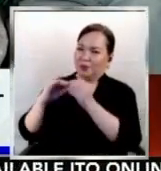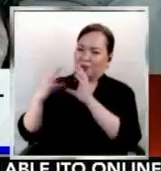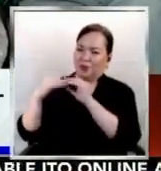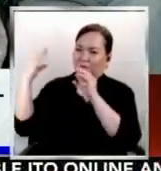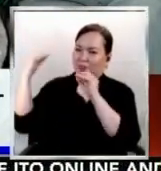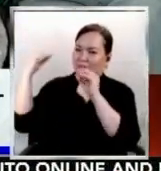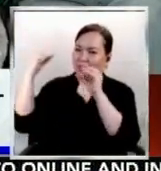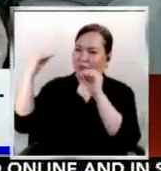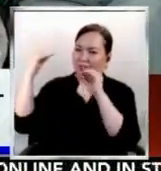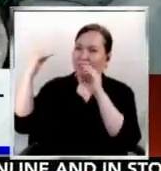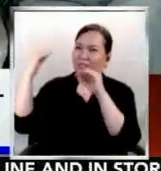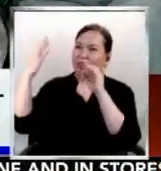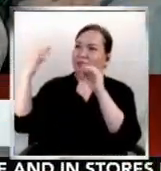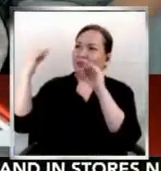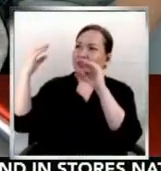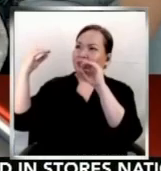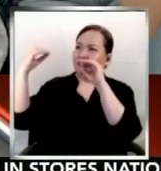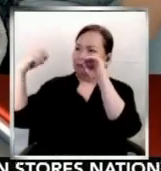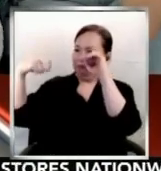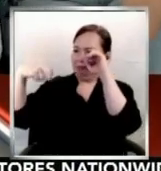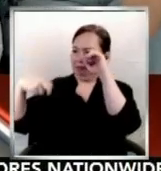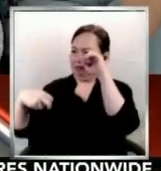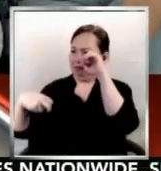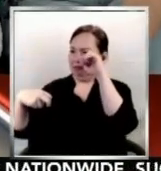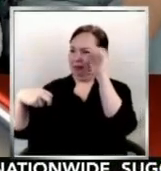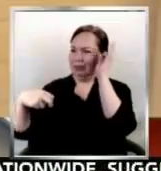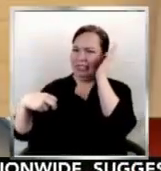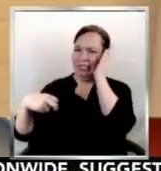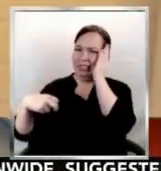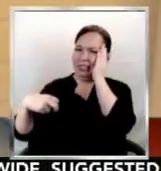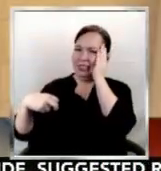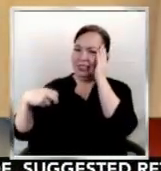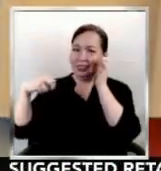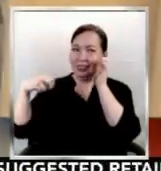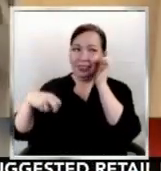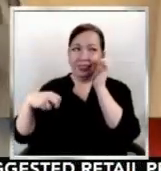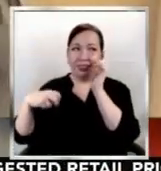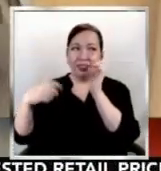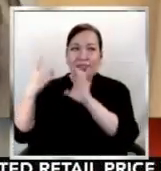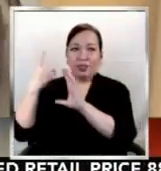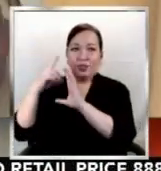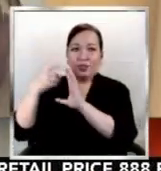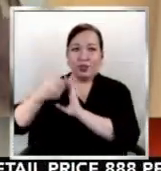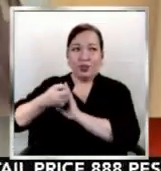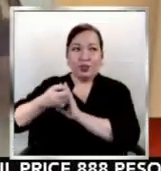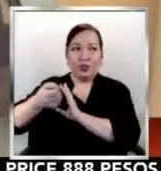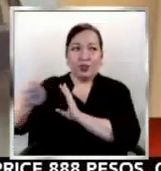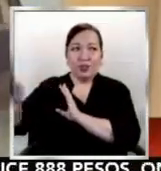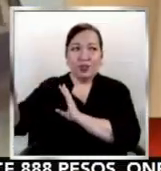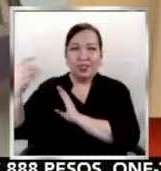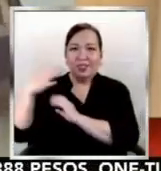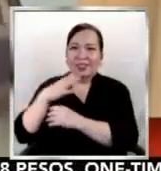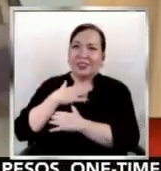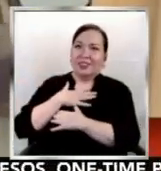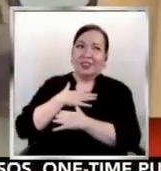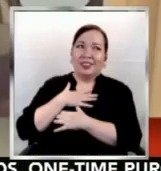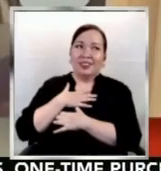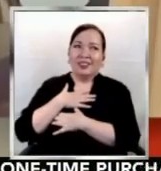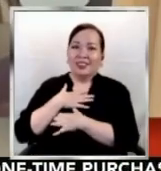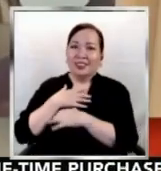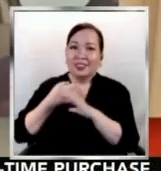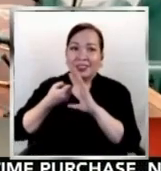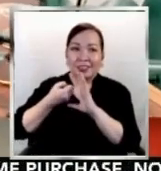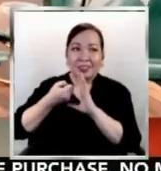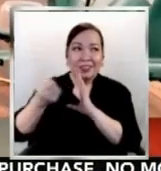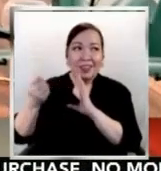lumuhod. Tapos nagulat na ako kasi bumukas yung pinto automatic, ha? Hindi naman automatic 'yan pero may dalawang